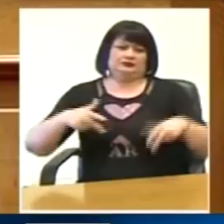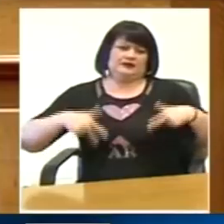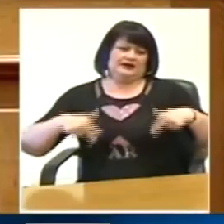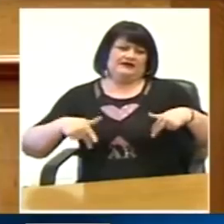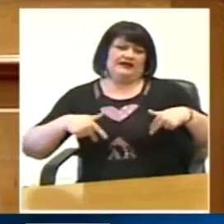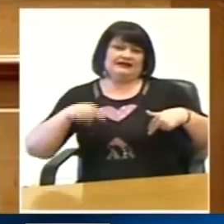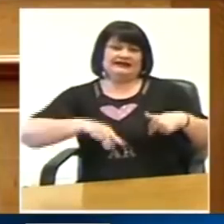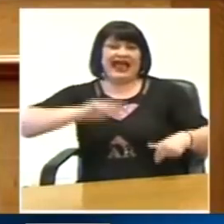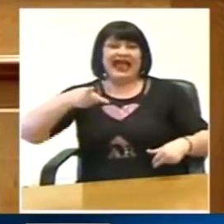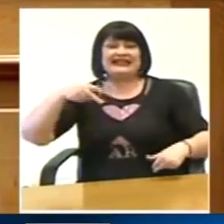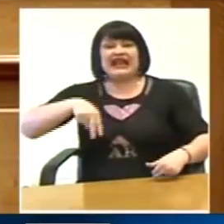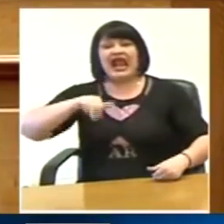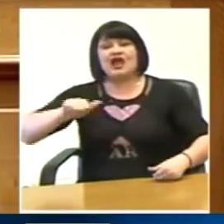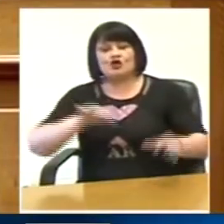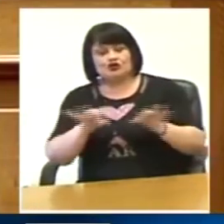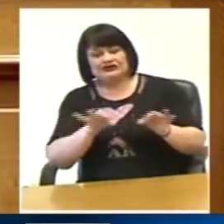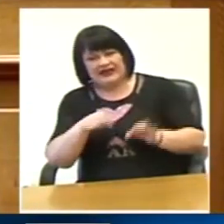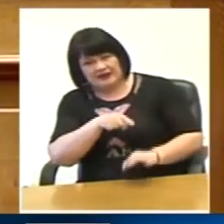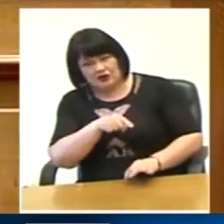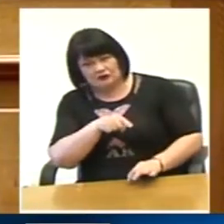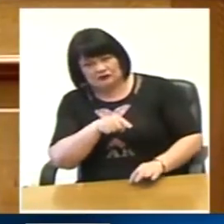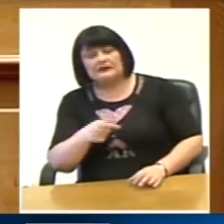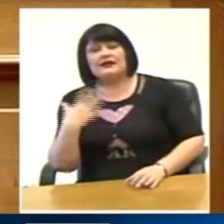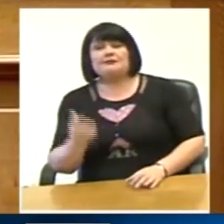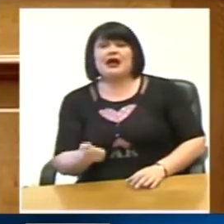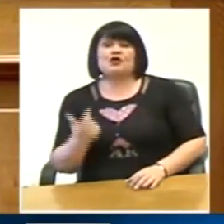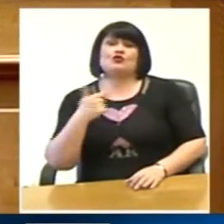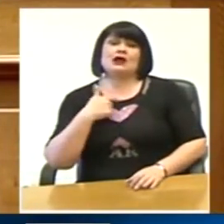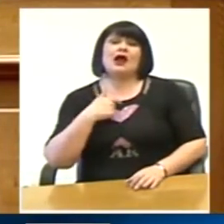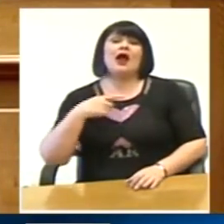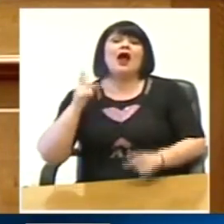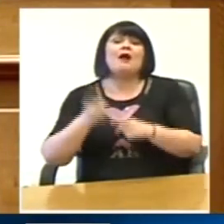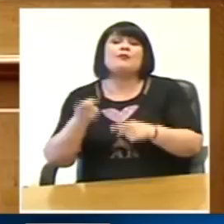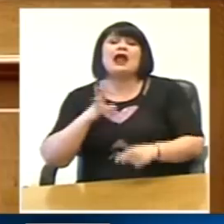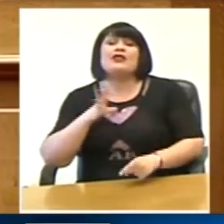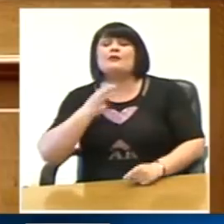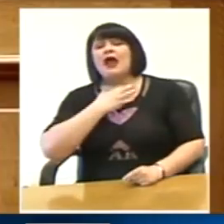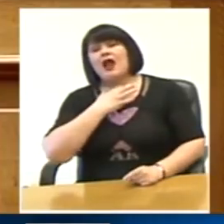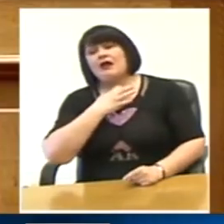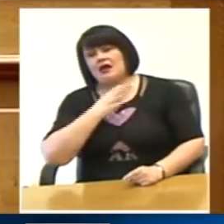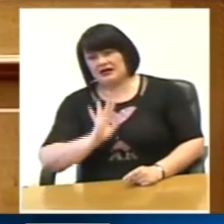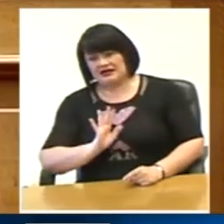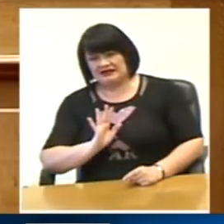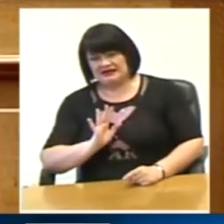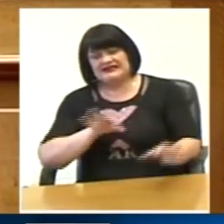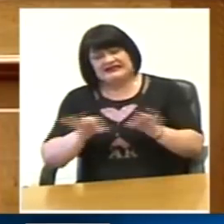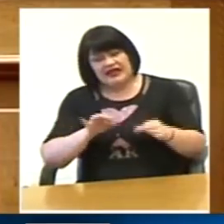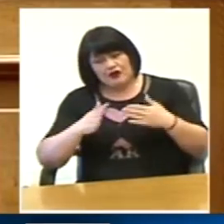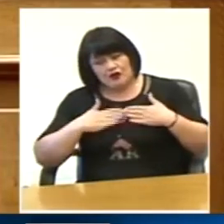αυτόν τον αντιλαϊκό ταξικό σχεδιασμό υπάρχουν οι λαϊκές ανάγκες. Είναι το σχέδιο του